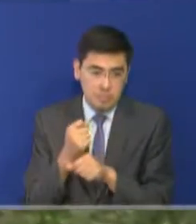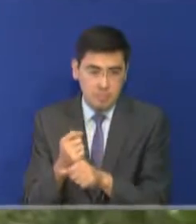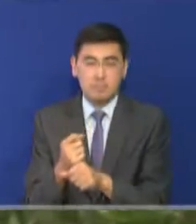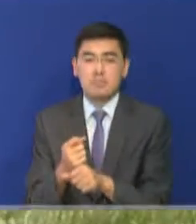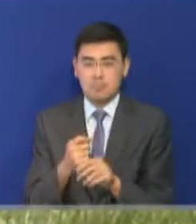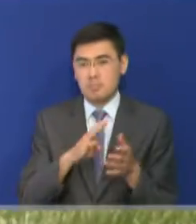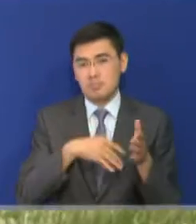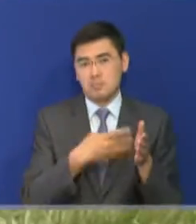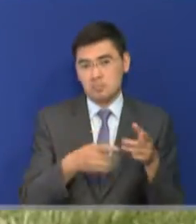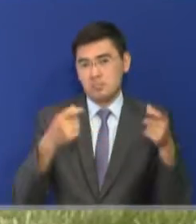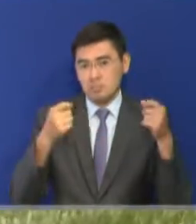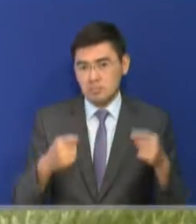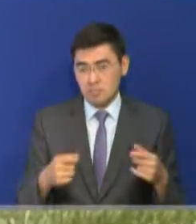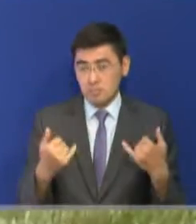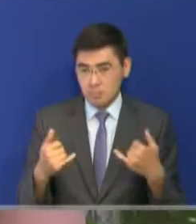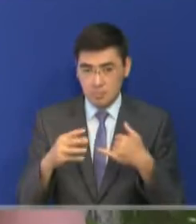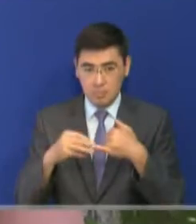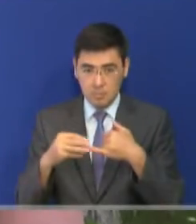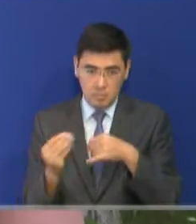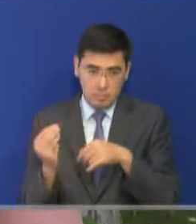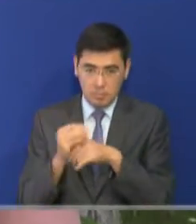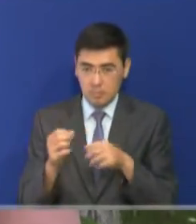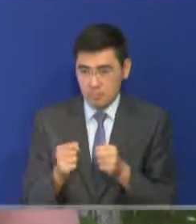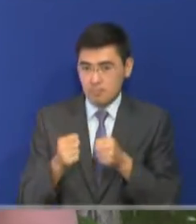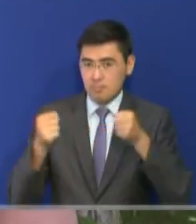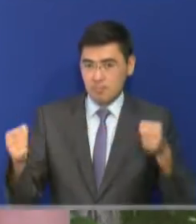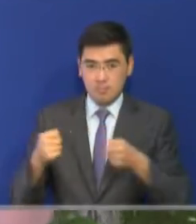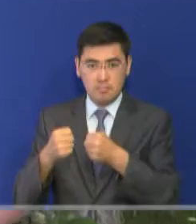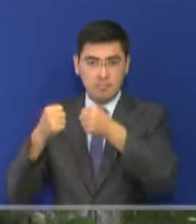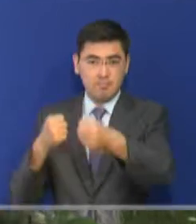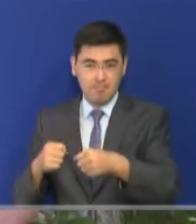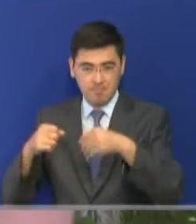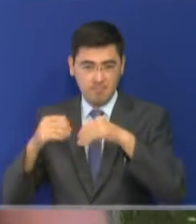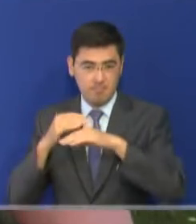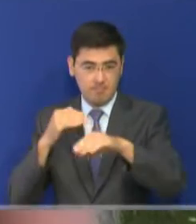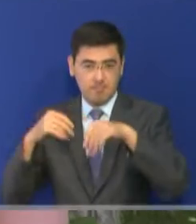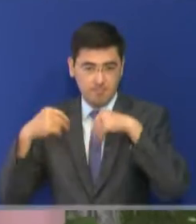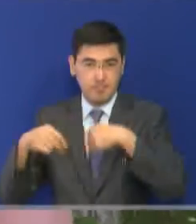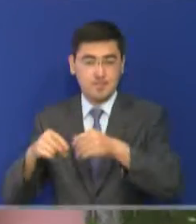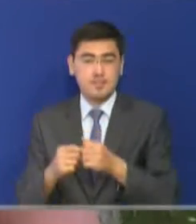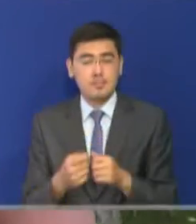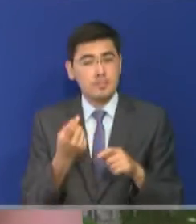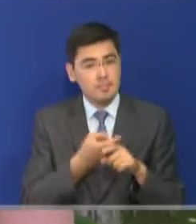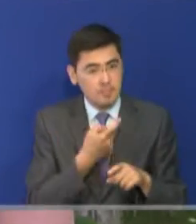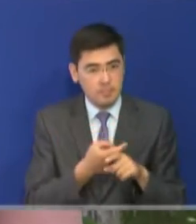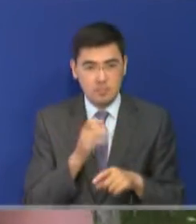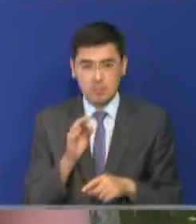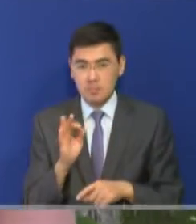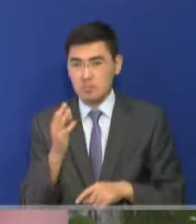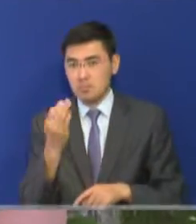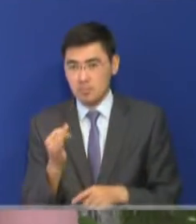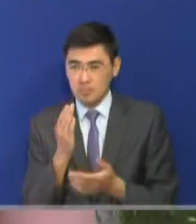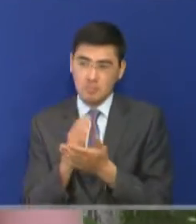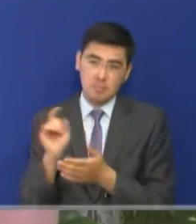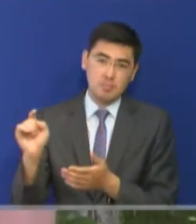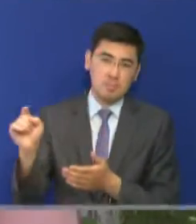текущем году увеличены посевные площади хозяйств. Мы выращиваем овощи и картофель. В регионе многие